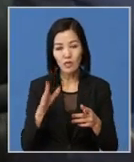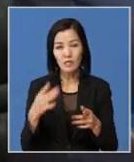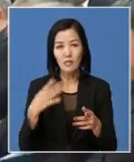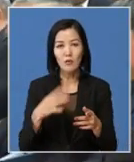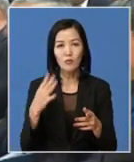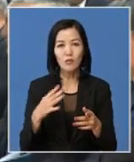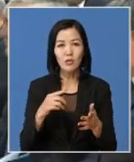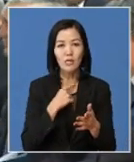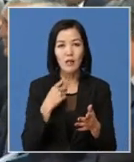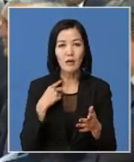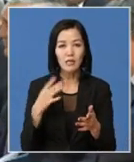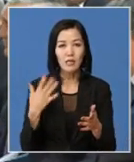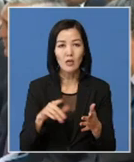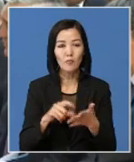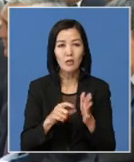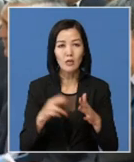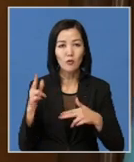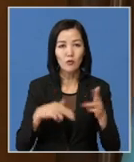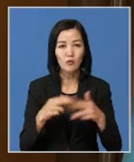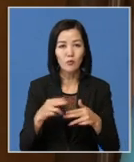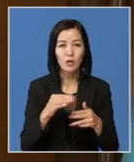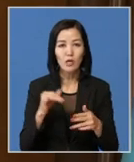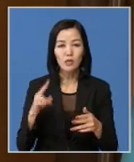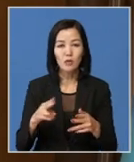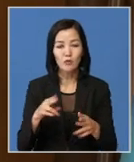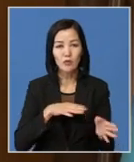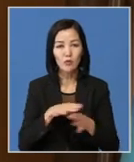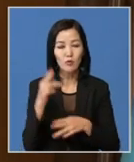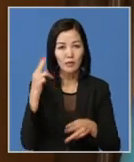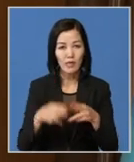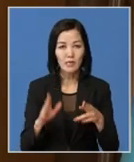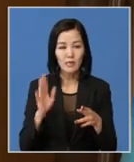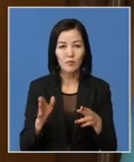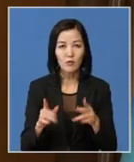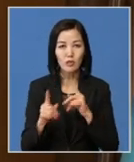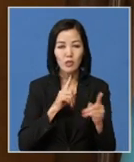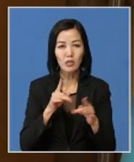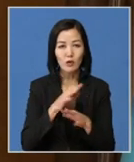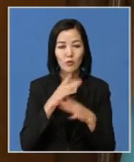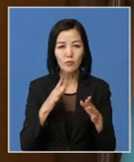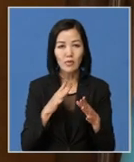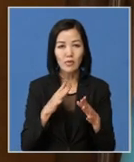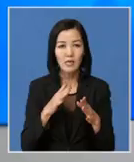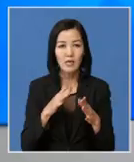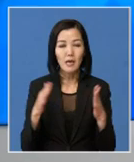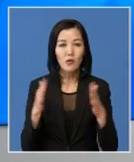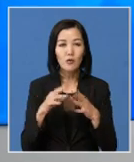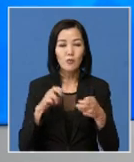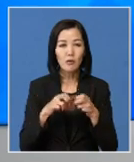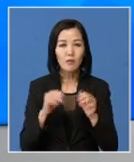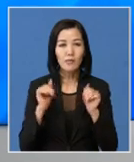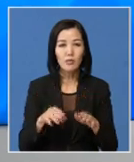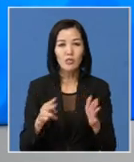Талғарда 50 пәтерлі үйдің құрылыс жұмыстары 90 айында толығымен аяқталмақ. Сөйтіп жиында талайдың бас қайғысына айналған баспана мәселесін